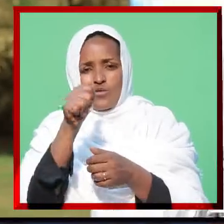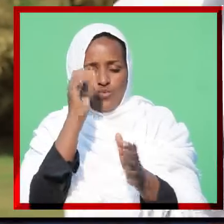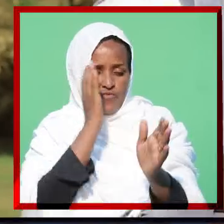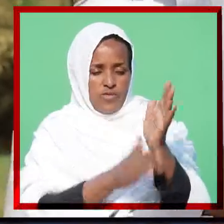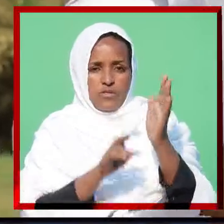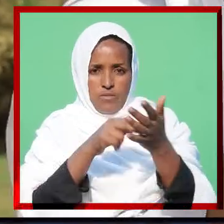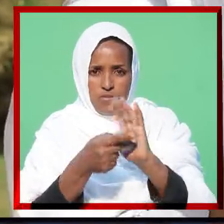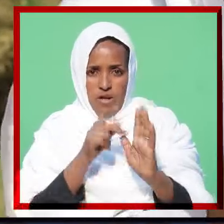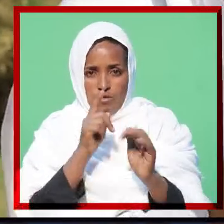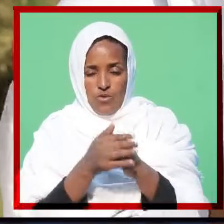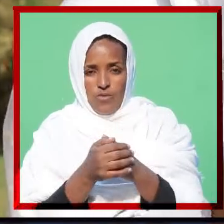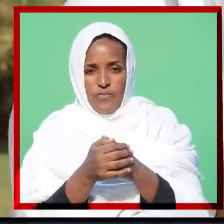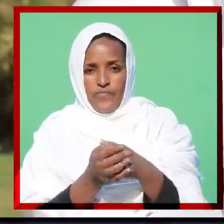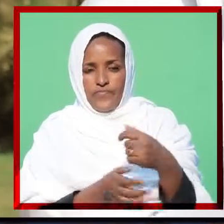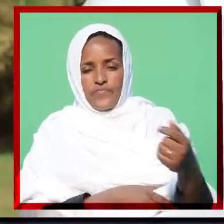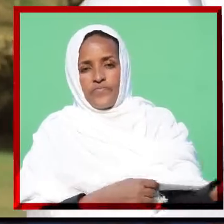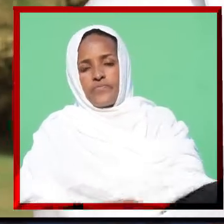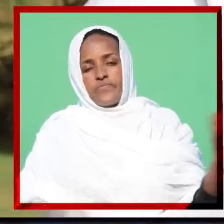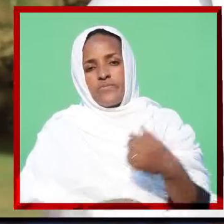ፈጸመው ማለት ነው።